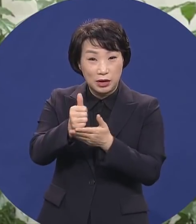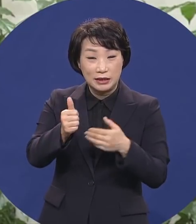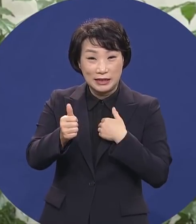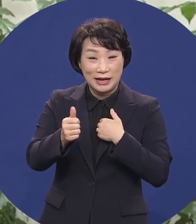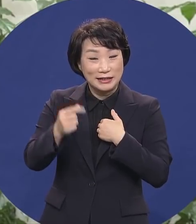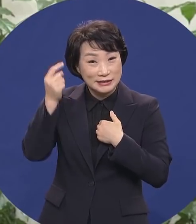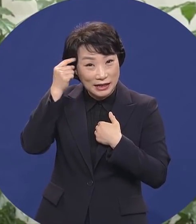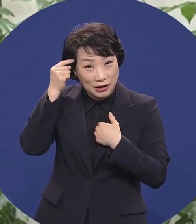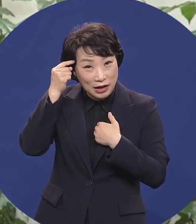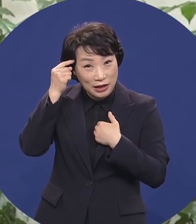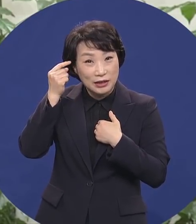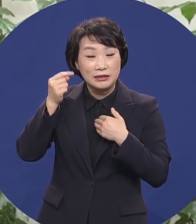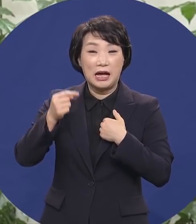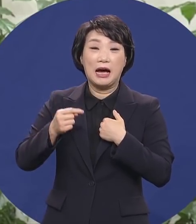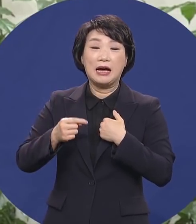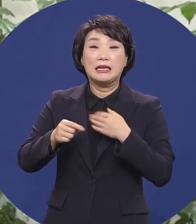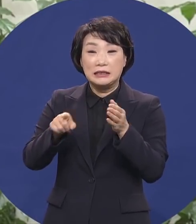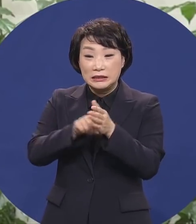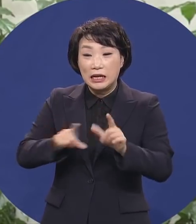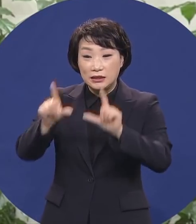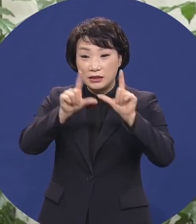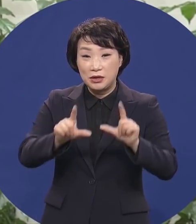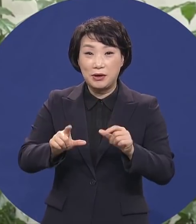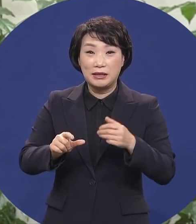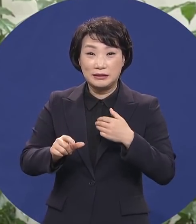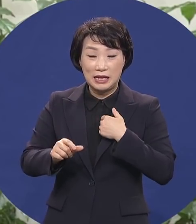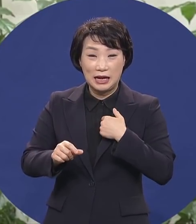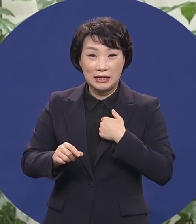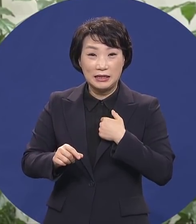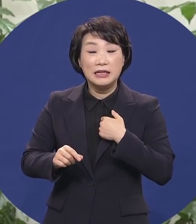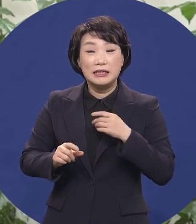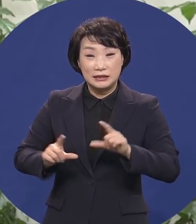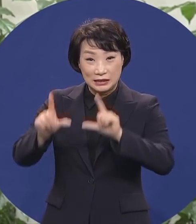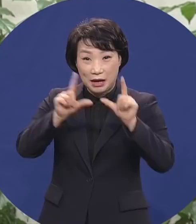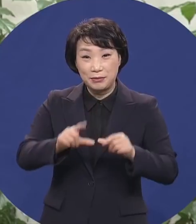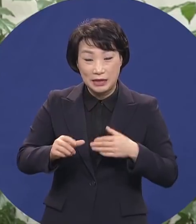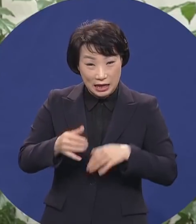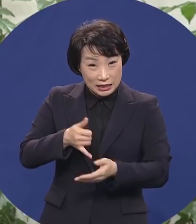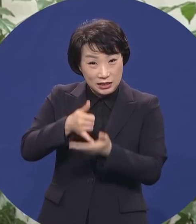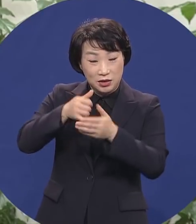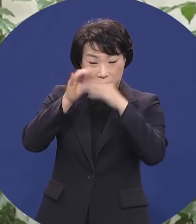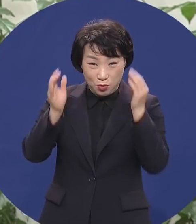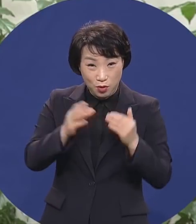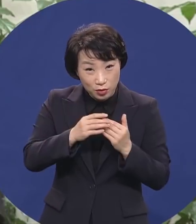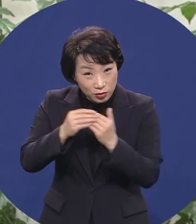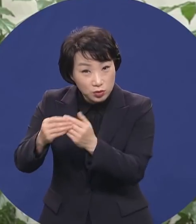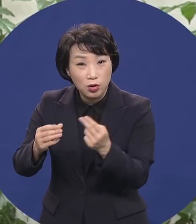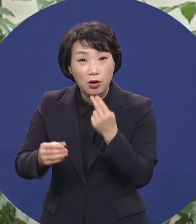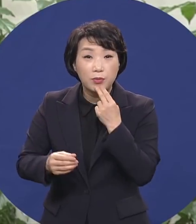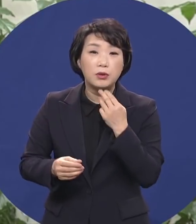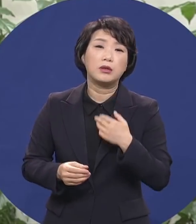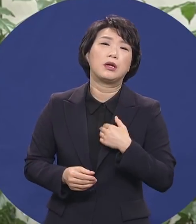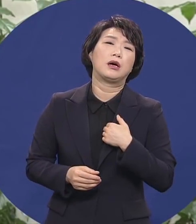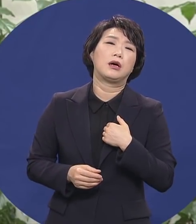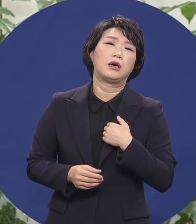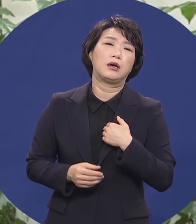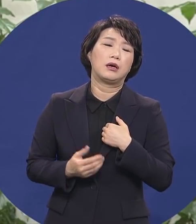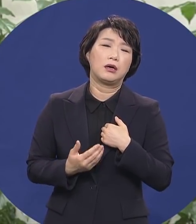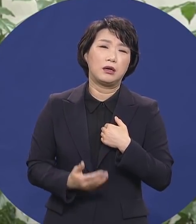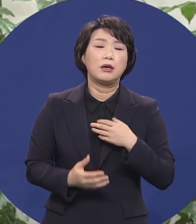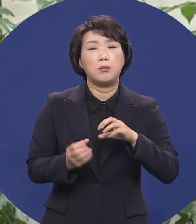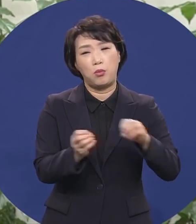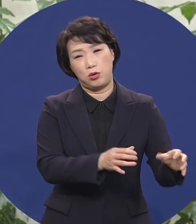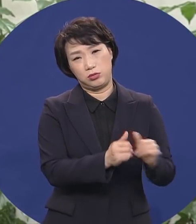나의 생각과 나의 신앙생활과 나의 삶과 내 인격을 컨트롤할 수 없다면